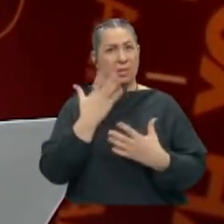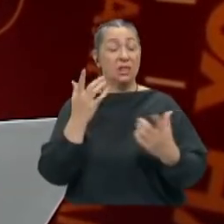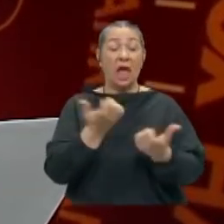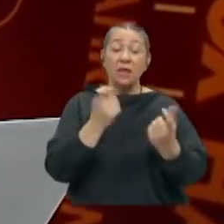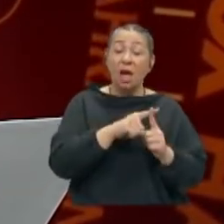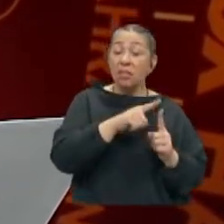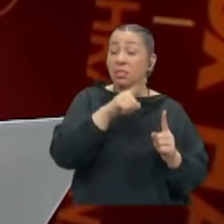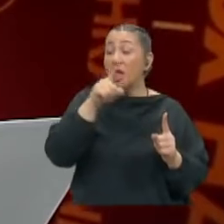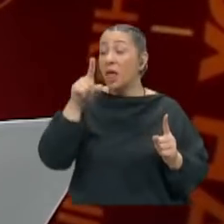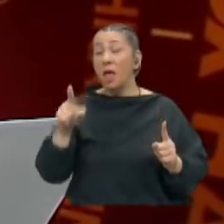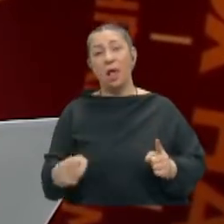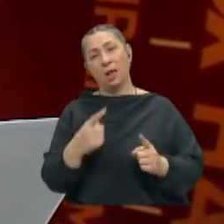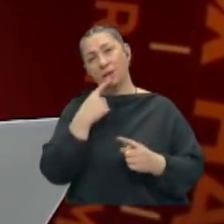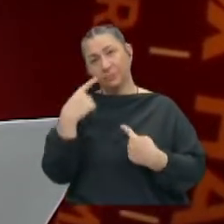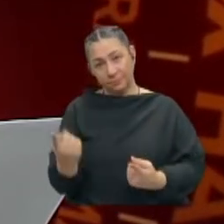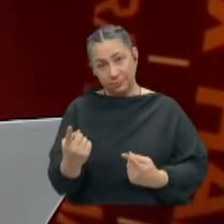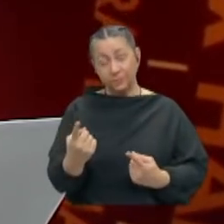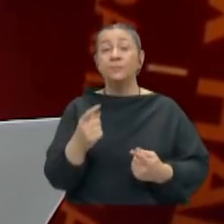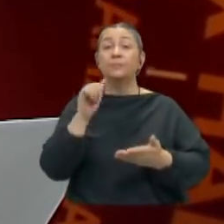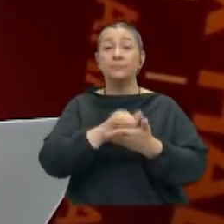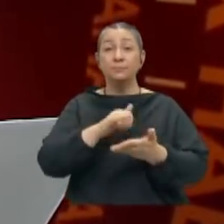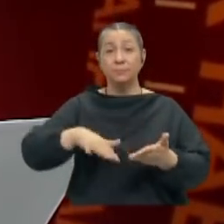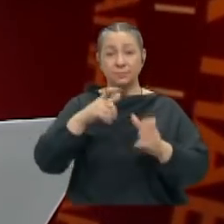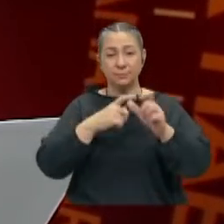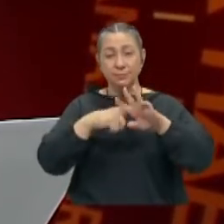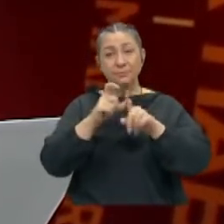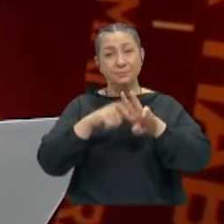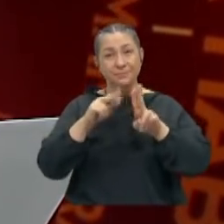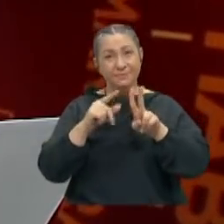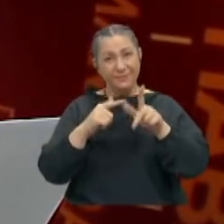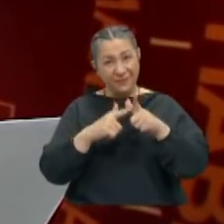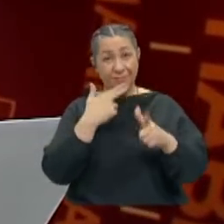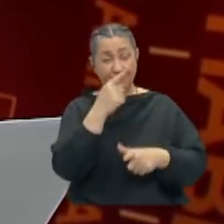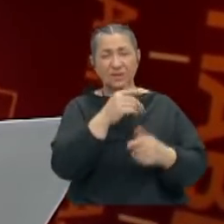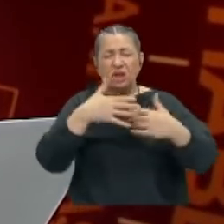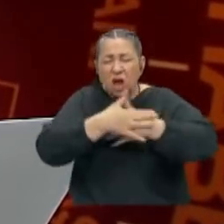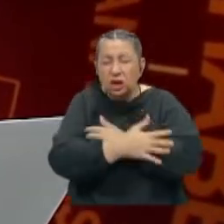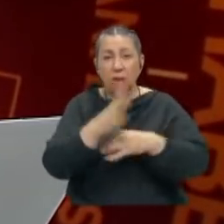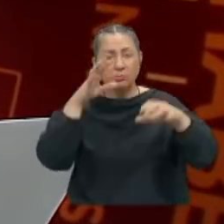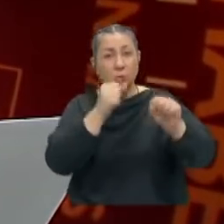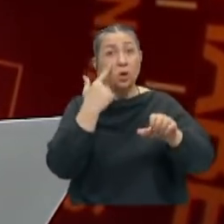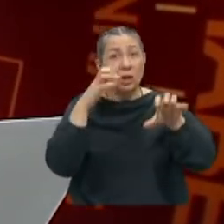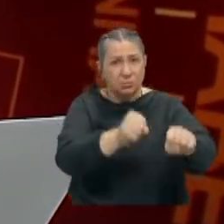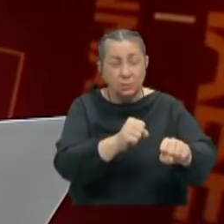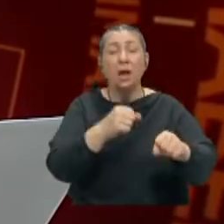nereden nerede nereye diye yüklendi. Gazeteci Sedef Kabaş'ın gece yarısı gözaltına alınması Erdoğan'ın yargı yılı